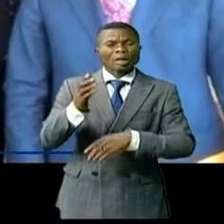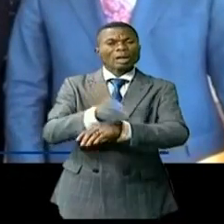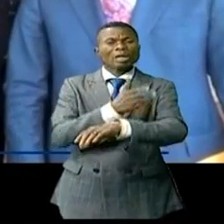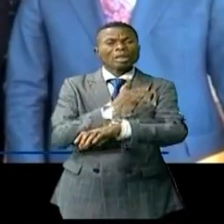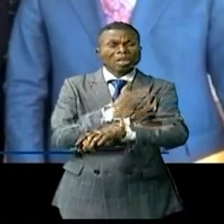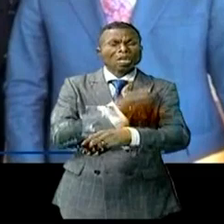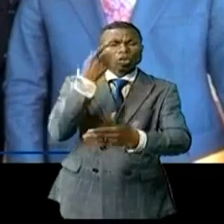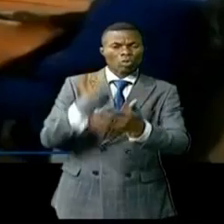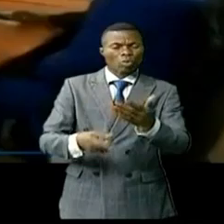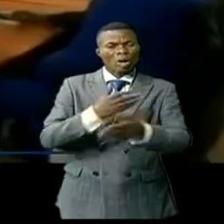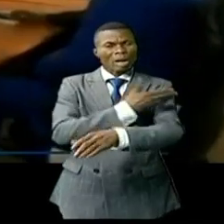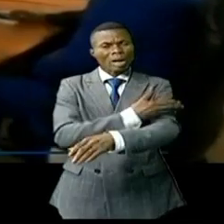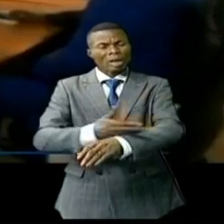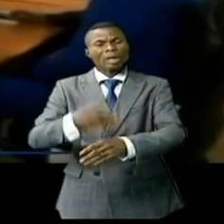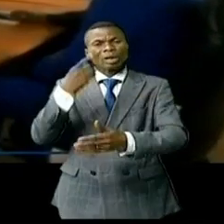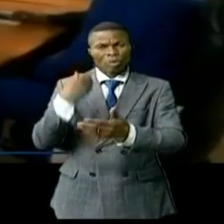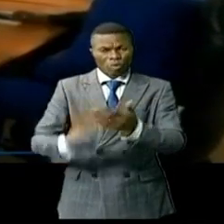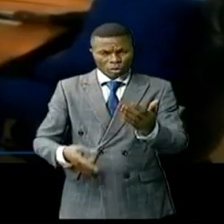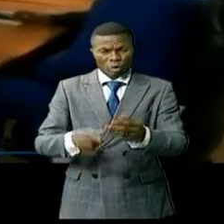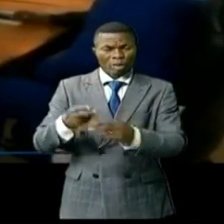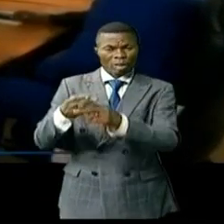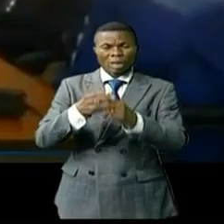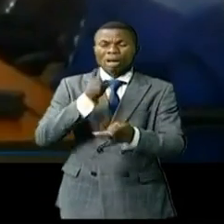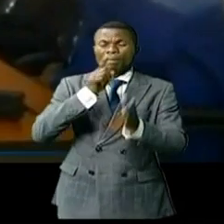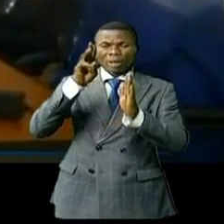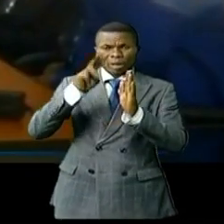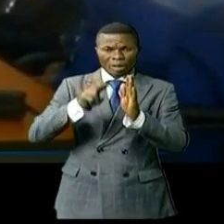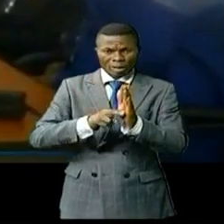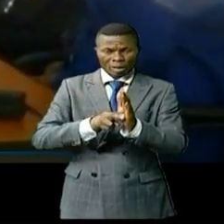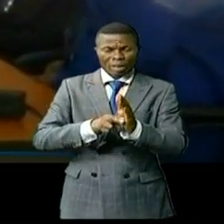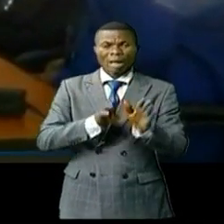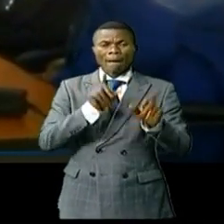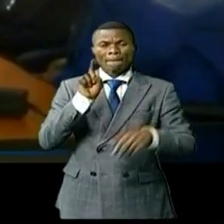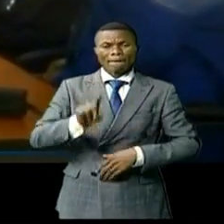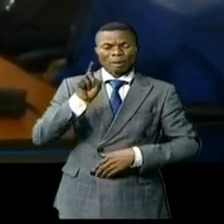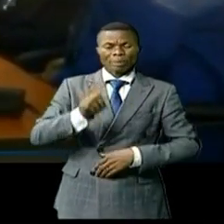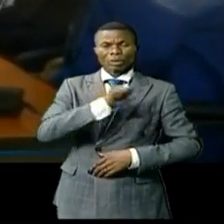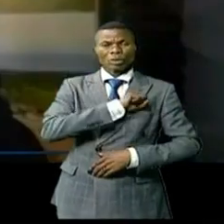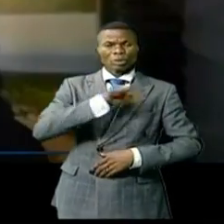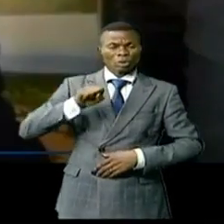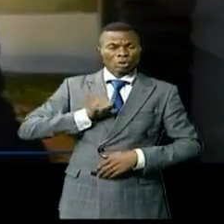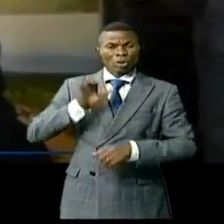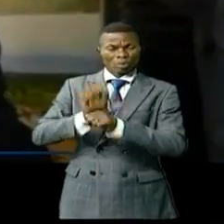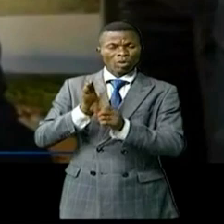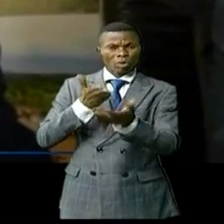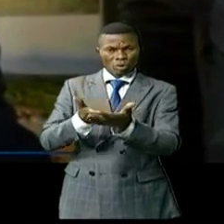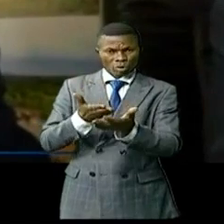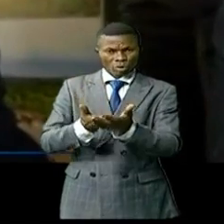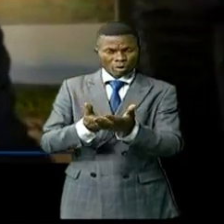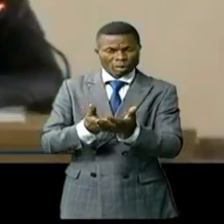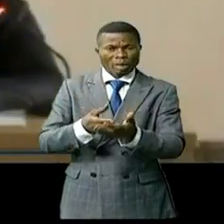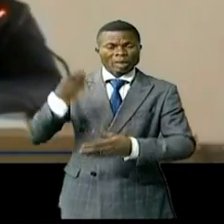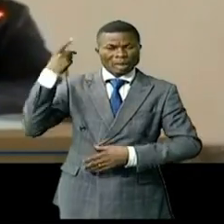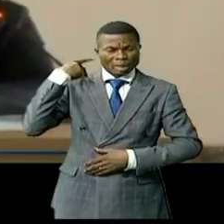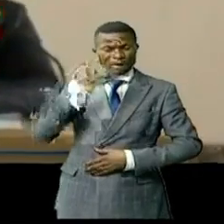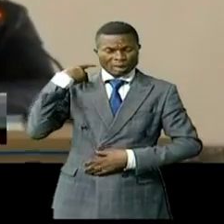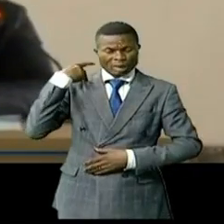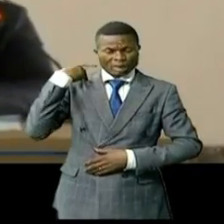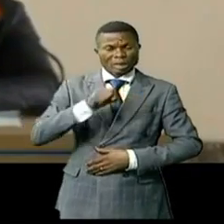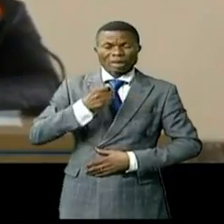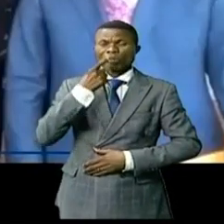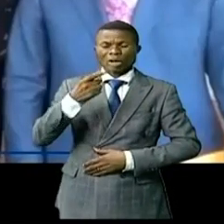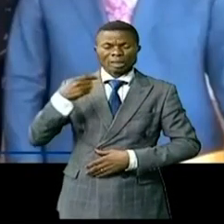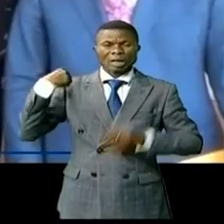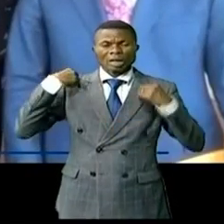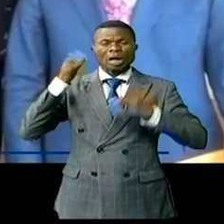qui ne marche pas. Dans ce contrôle parlementaire, les attentes du Sénat sont nombreuses, a dit l'honorable Mapenzi au